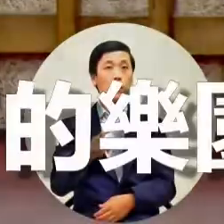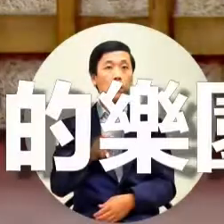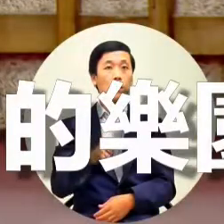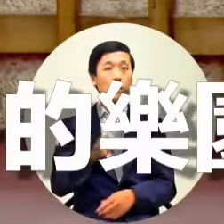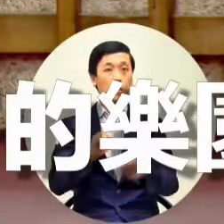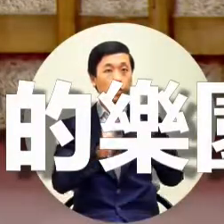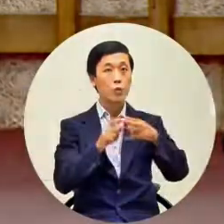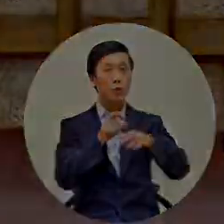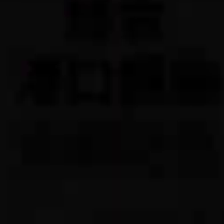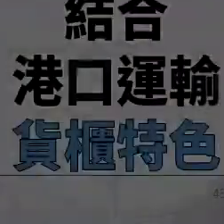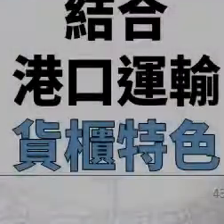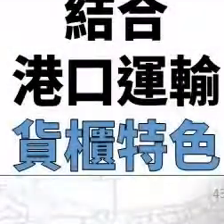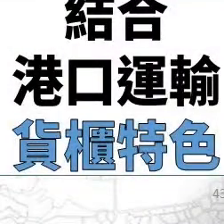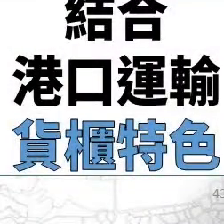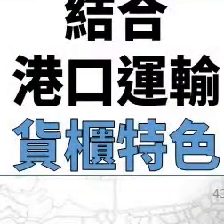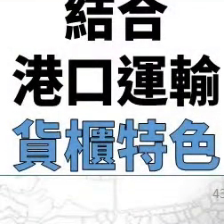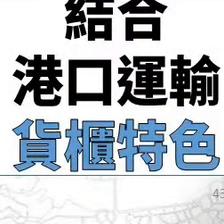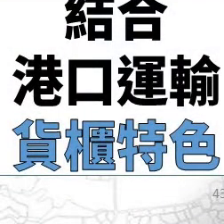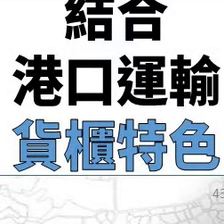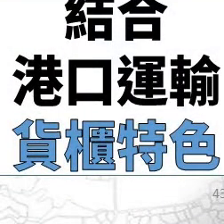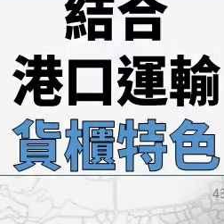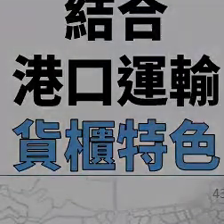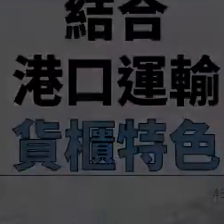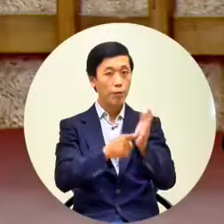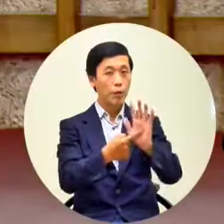色，让公园成为孩子的乐园。